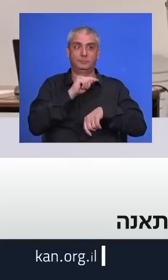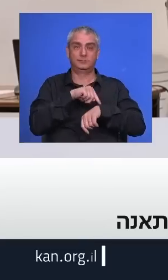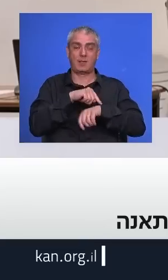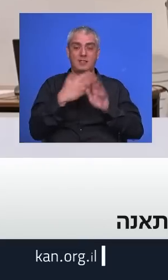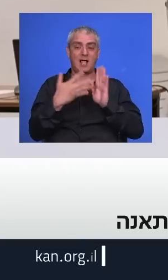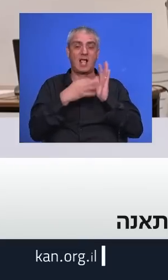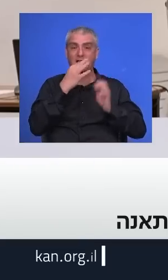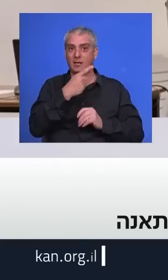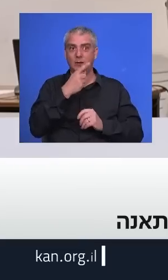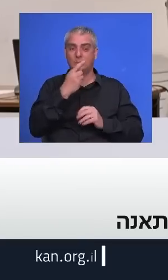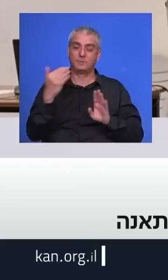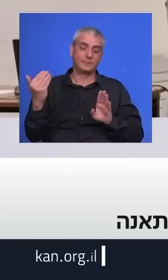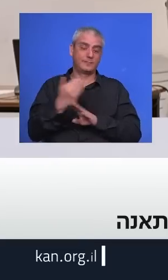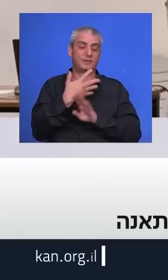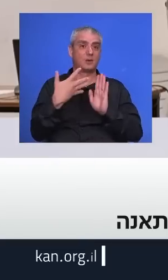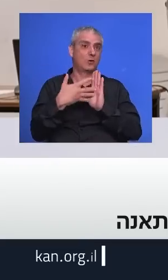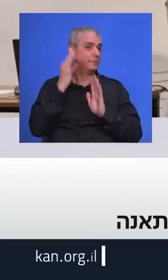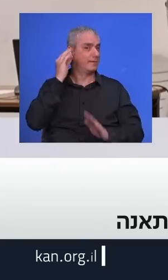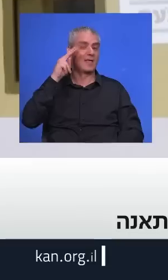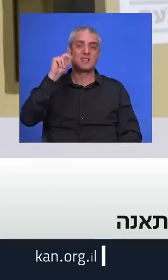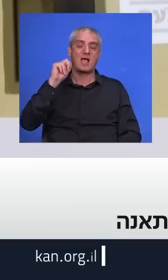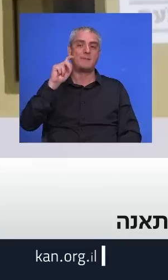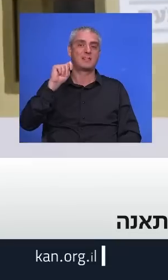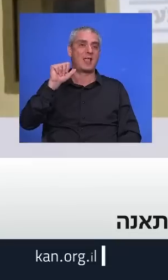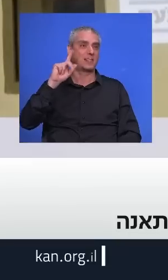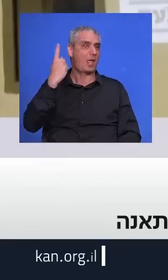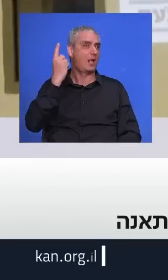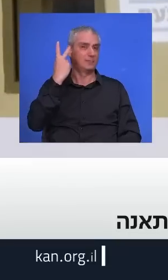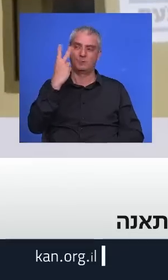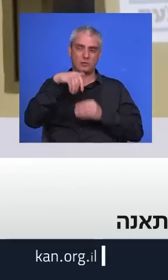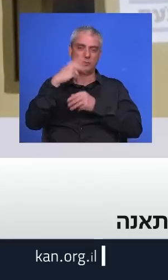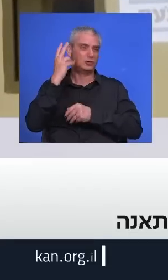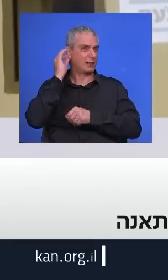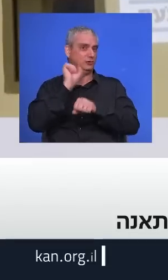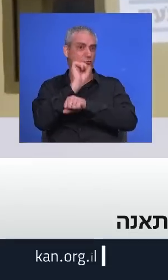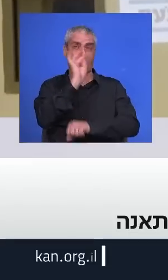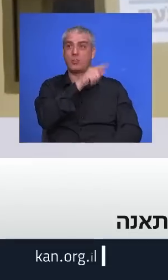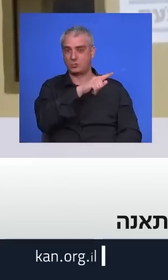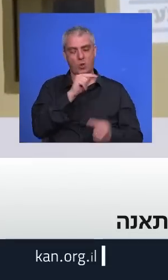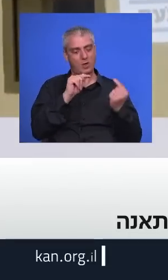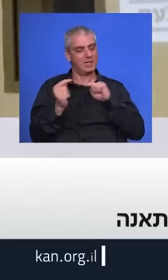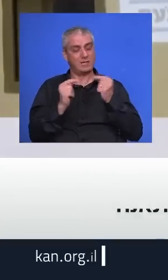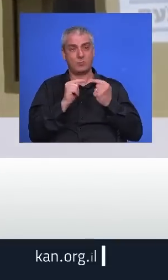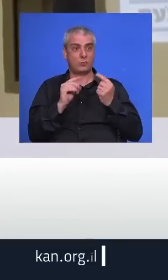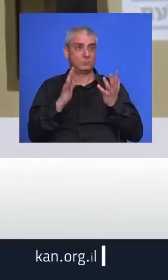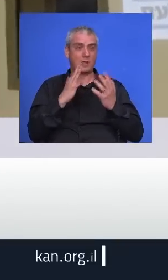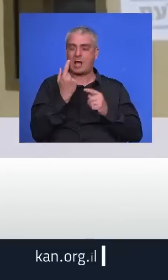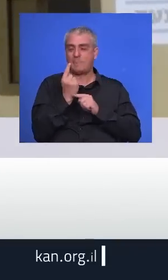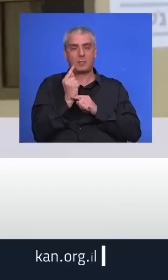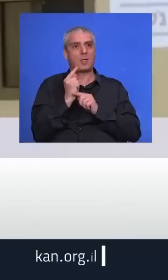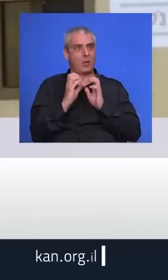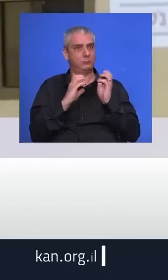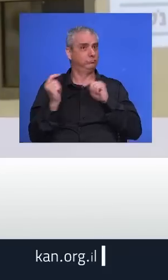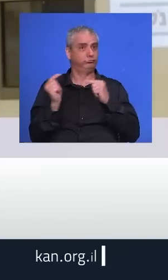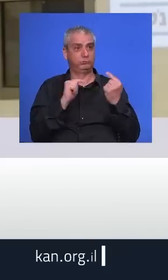החקירה, מכניסים החוקרים את נחמה תאנה, אחת משתי המתלוננות נגד הרב, לאימות שעורך דקות ארוכות בין